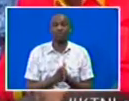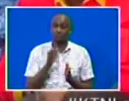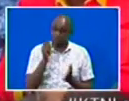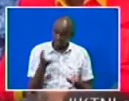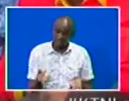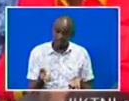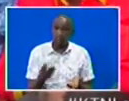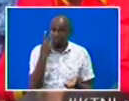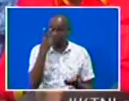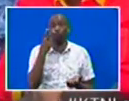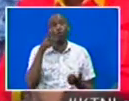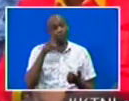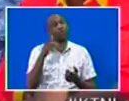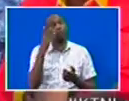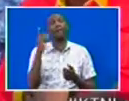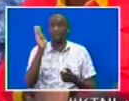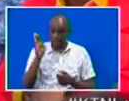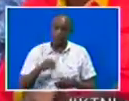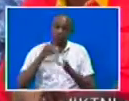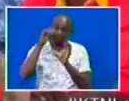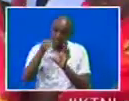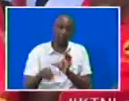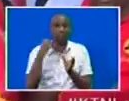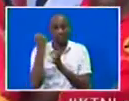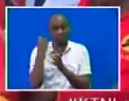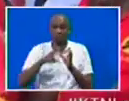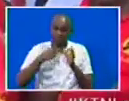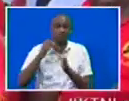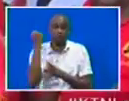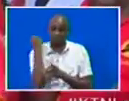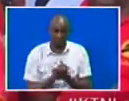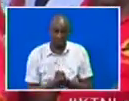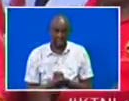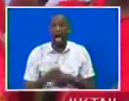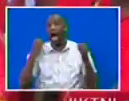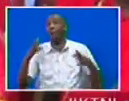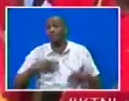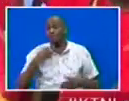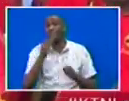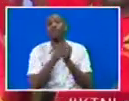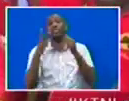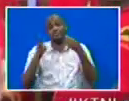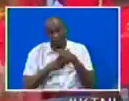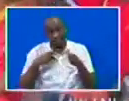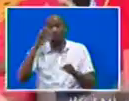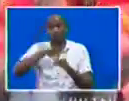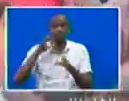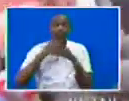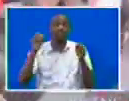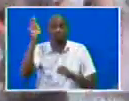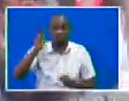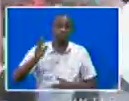billion that we have injected in Mumias factory here. Wangapi wanasema 2017 watampigia Uhuru Kenyatta